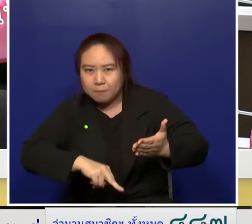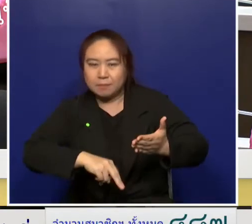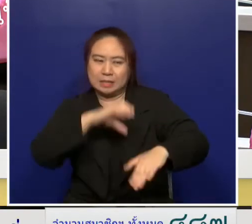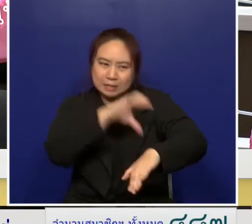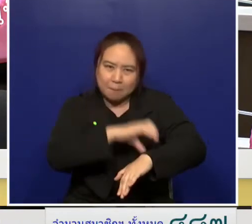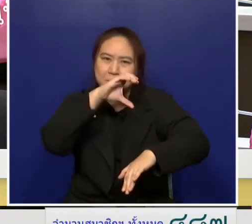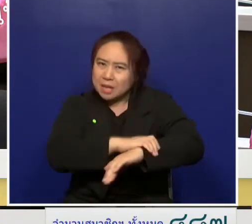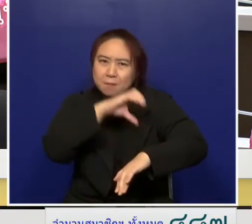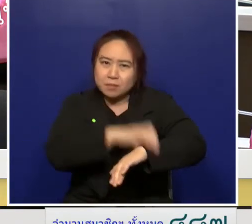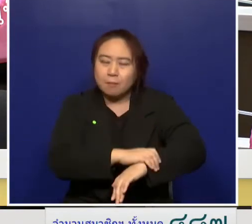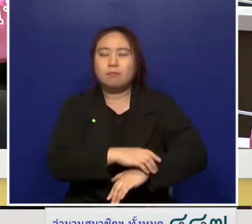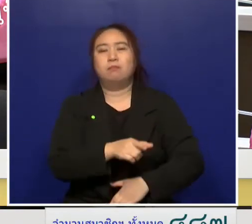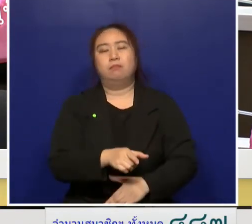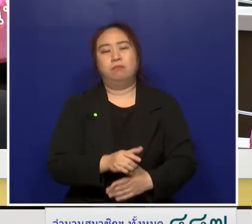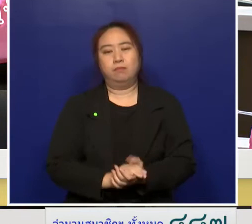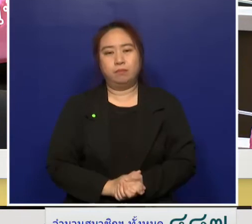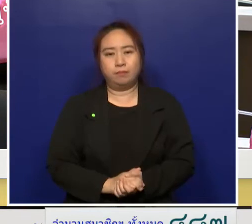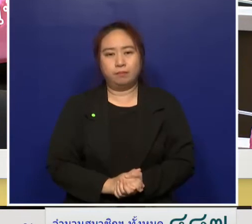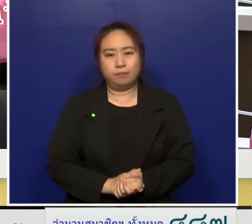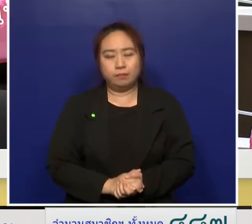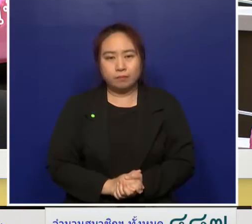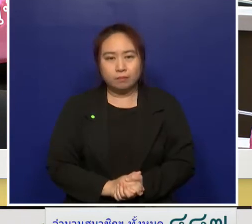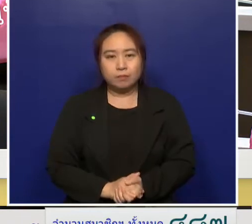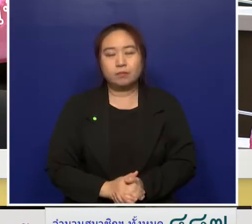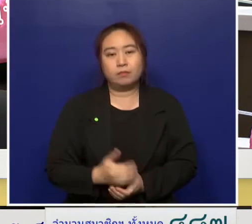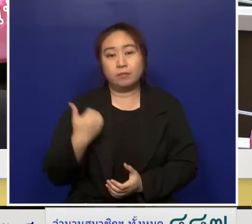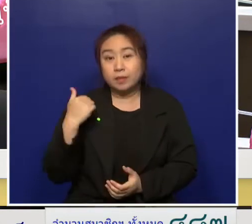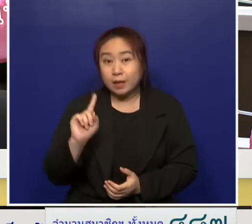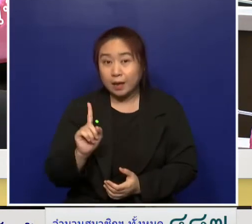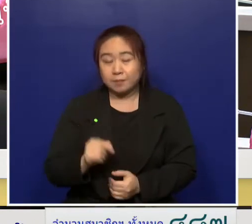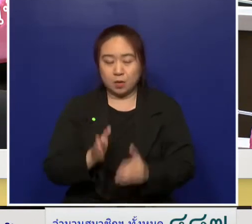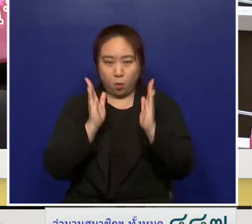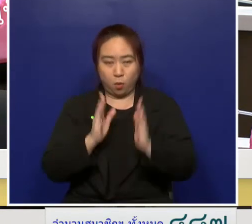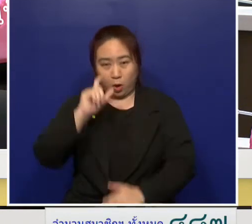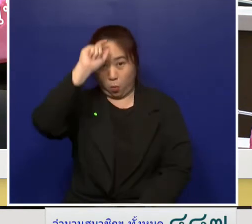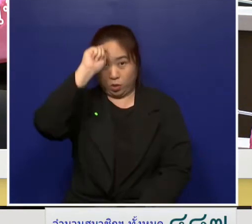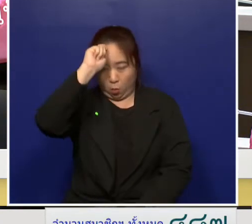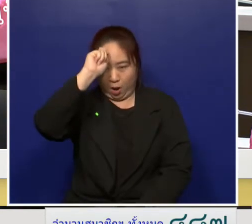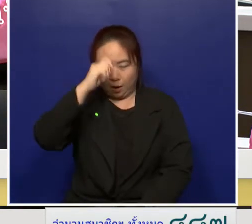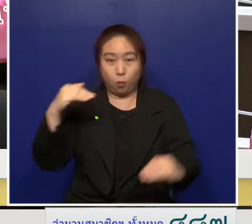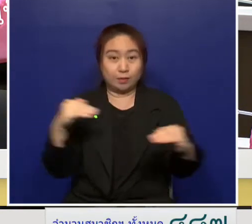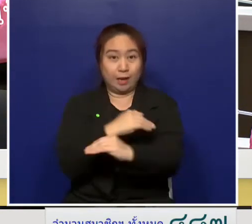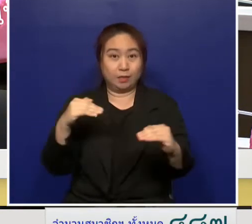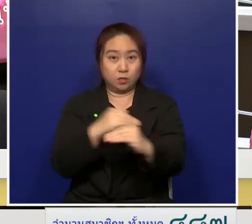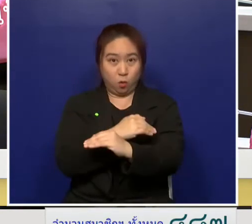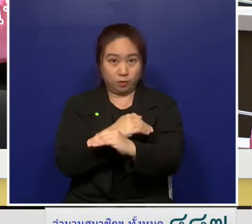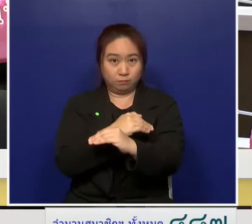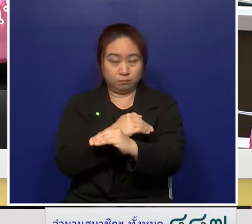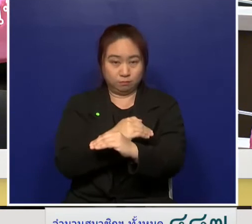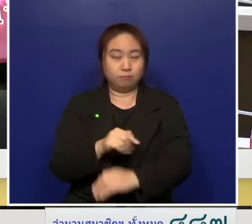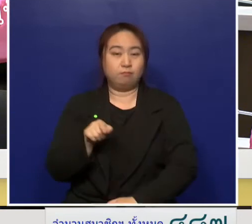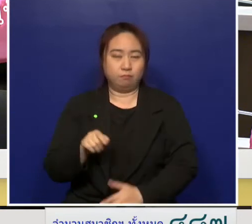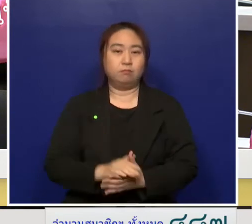แลวจับอีกเนี่ยค่ะเรื่องนี้แล้วก็เรื่องของวิตร investigation ค่ะวิตรวาจารณ